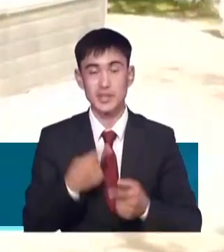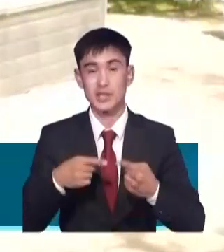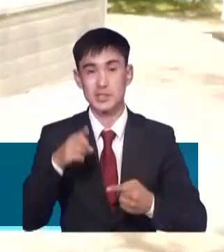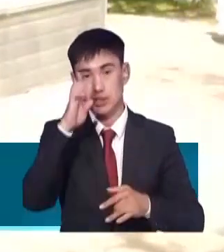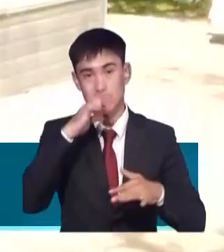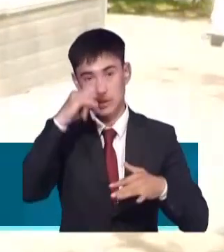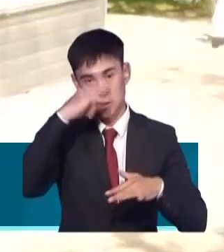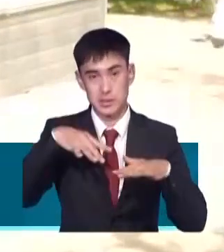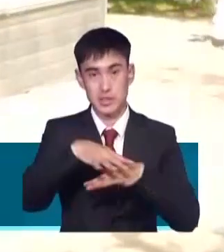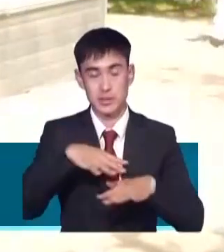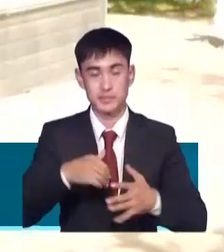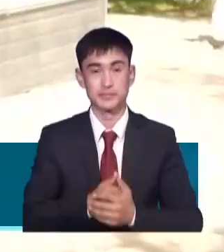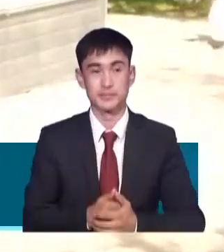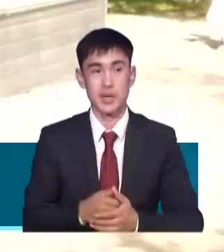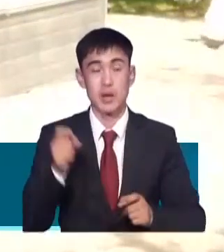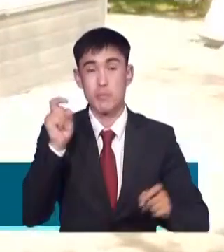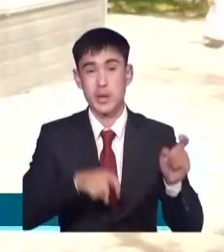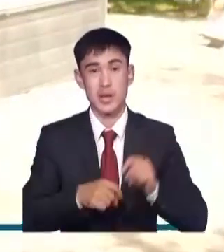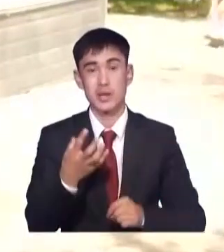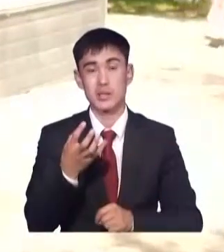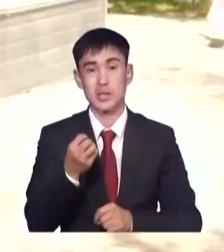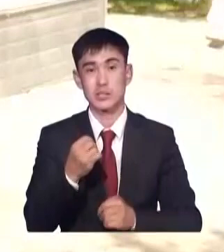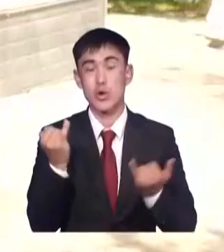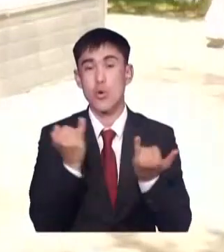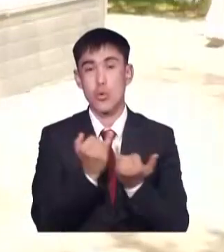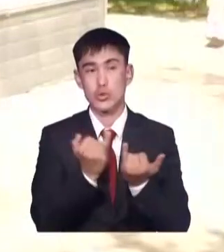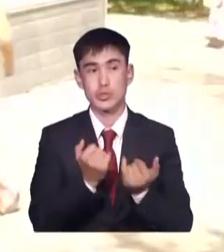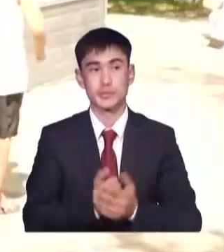уголков Казахстана. Приехали также гости